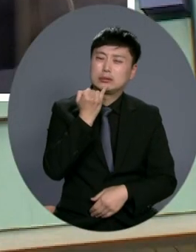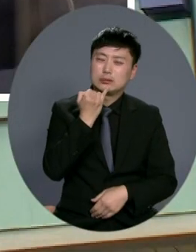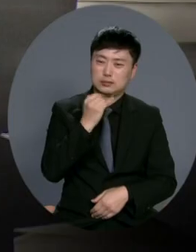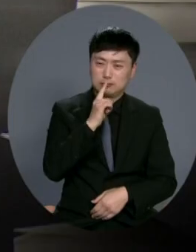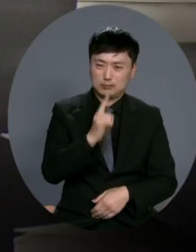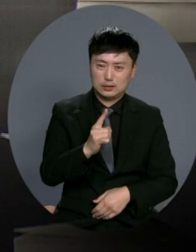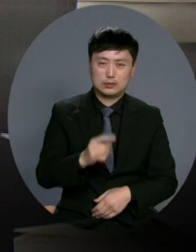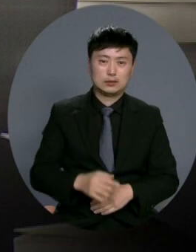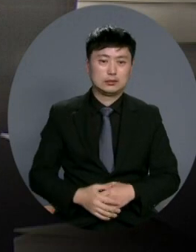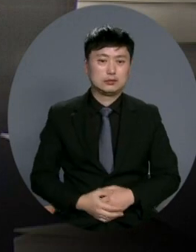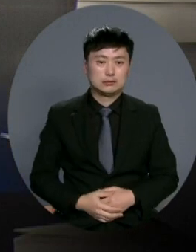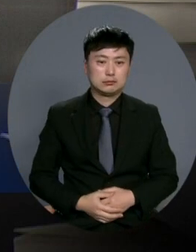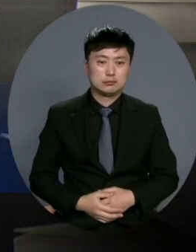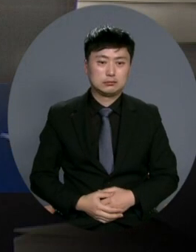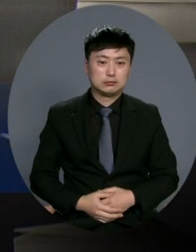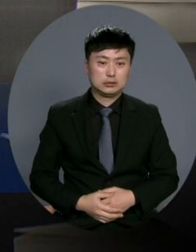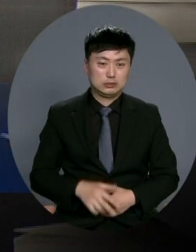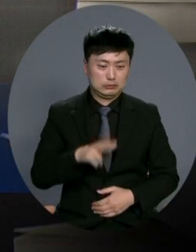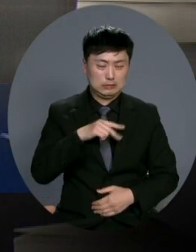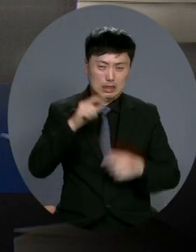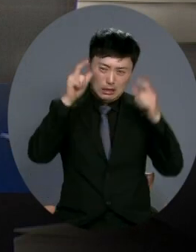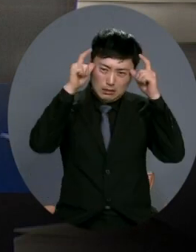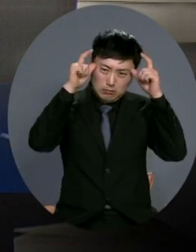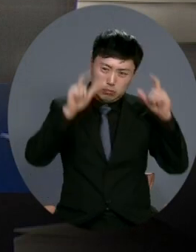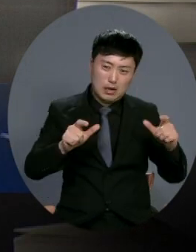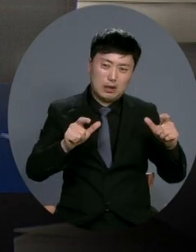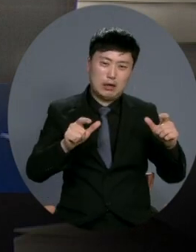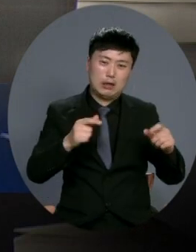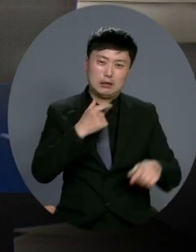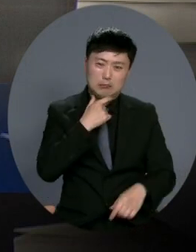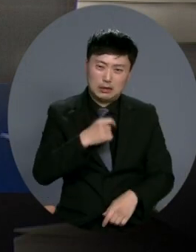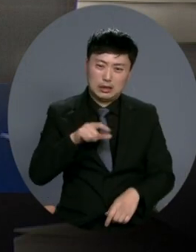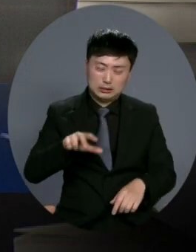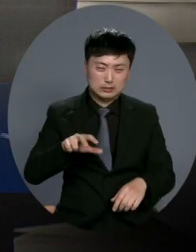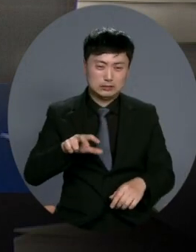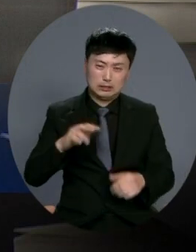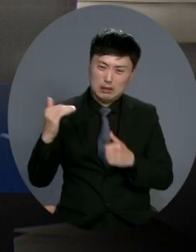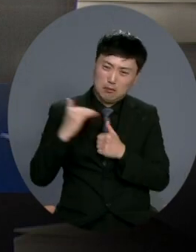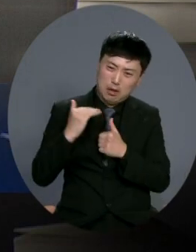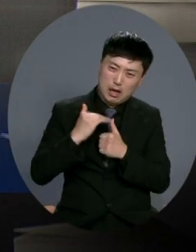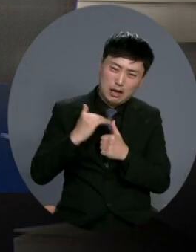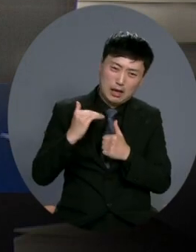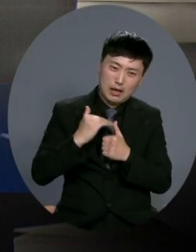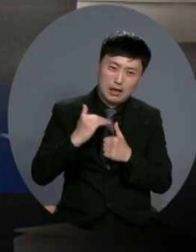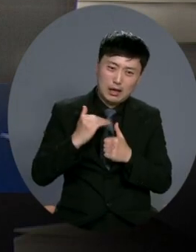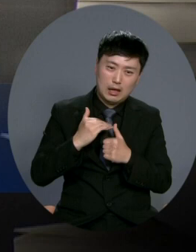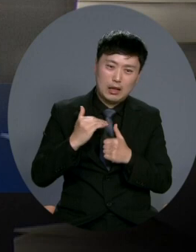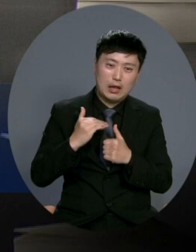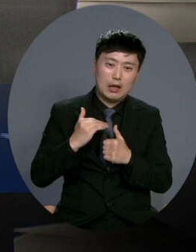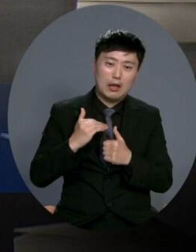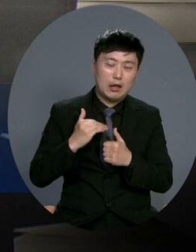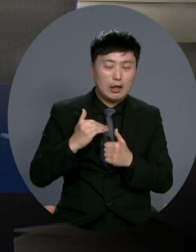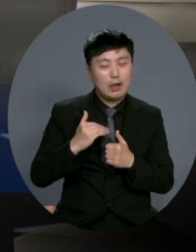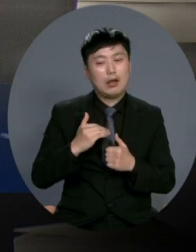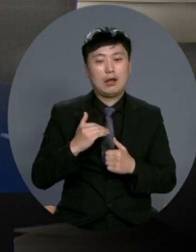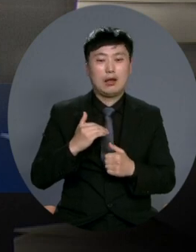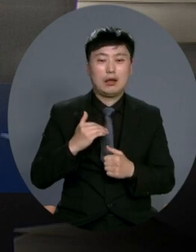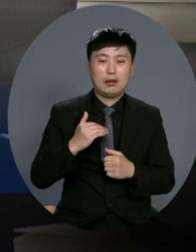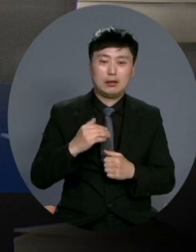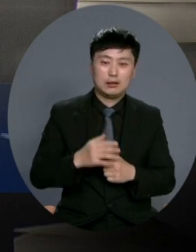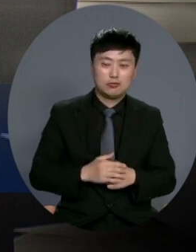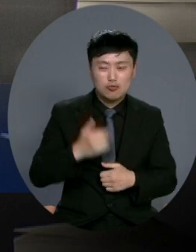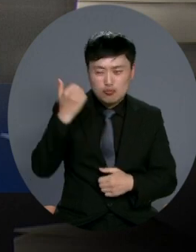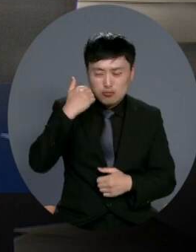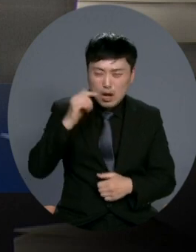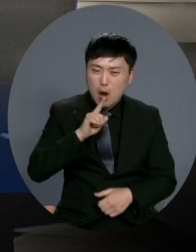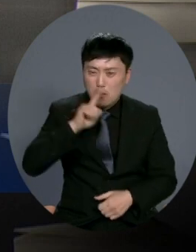합니다. 지금은 이거 진짜 이제 안 하고 싶습니다, 진짜. 이 정도로 거지 제가 압박이 올 줄은 이런 것까지 누가